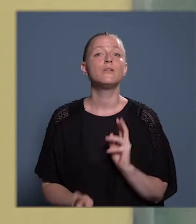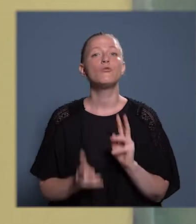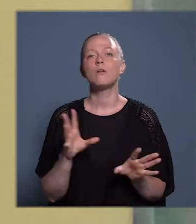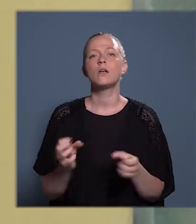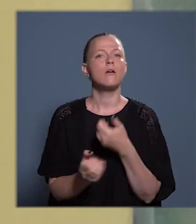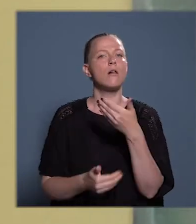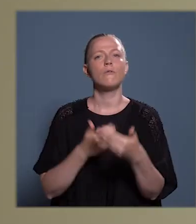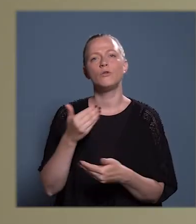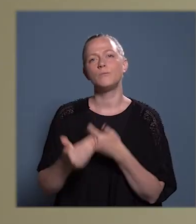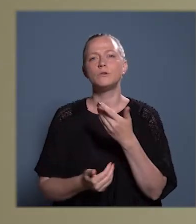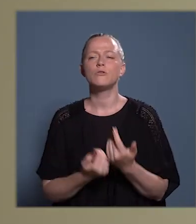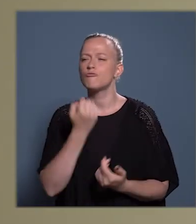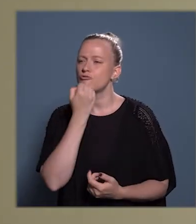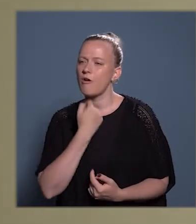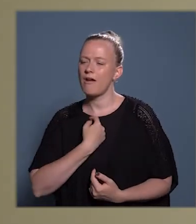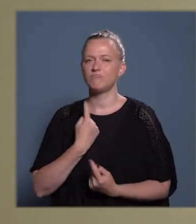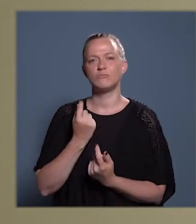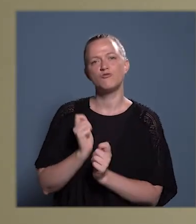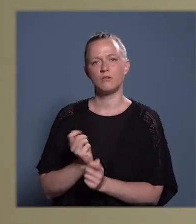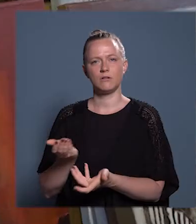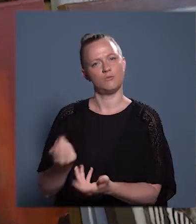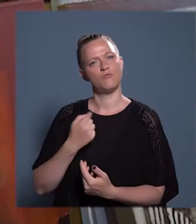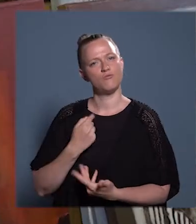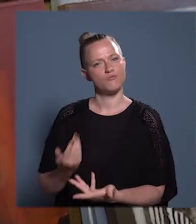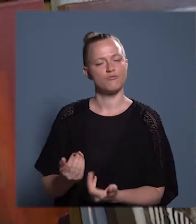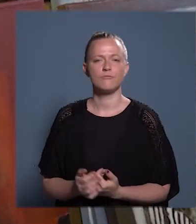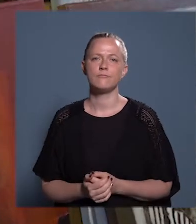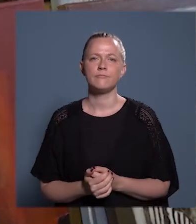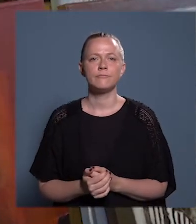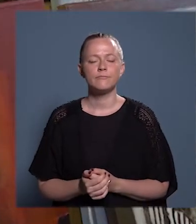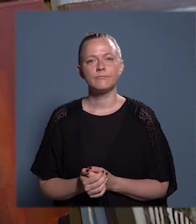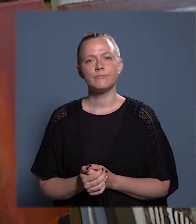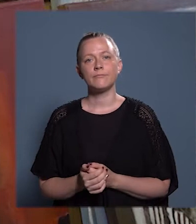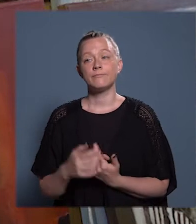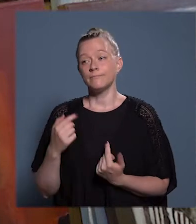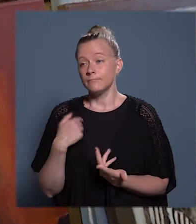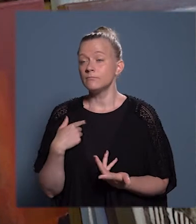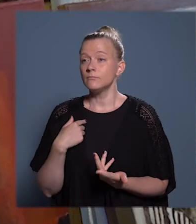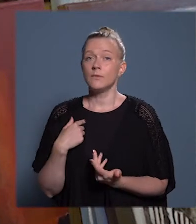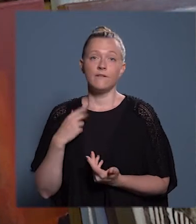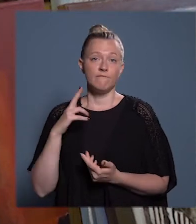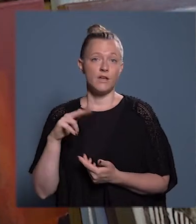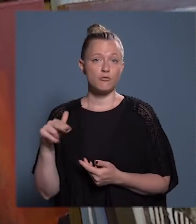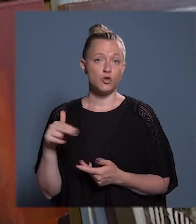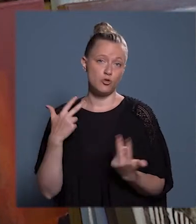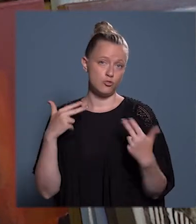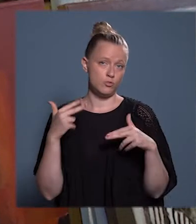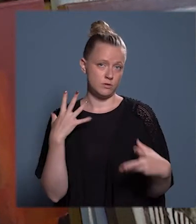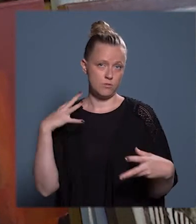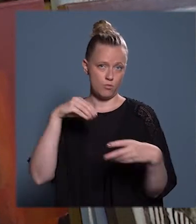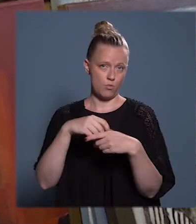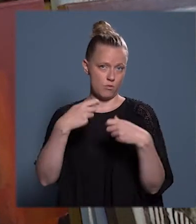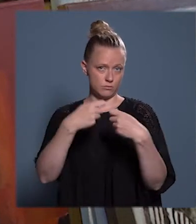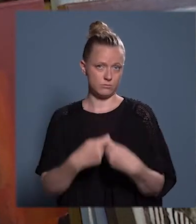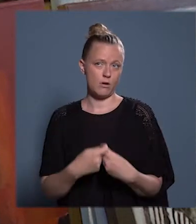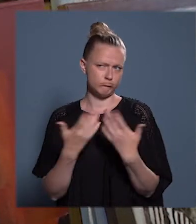a saját hangja? Hát ez úgy, hogy én a festő stúdiónak tagja vagyok, én már közel